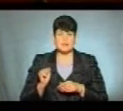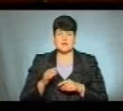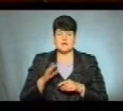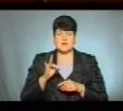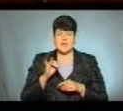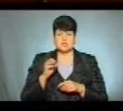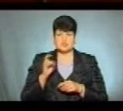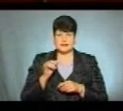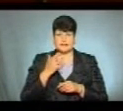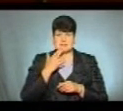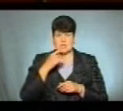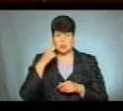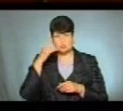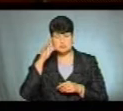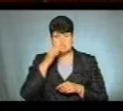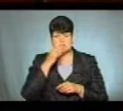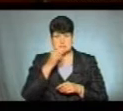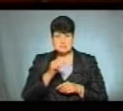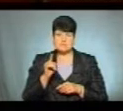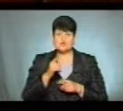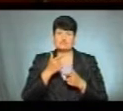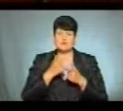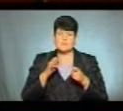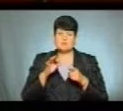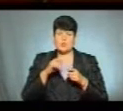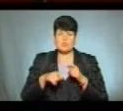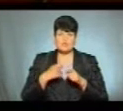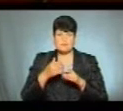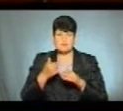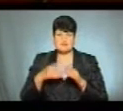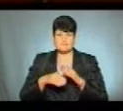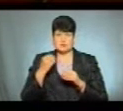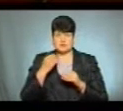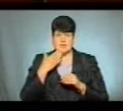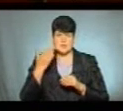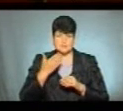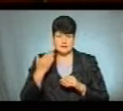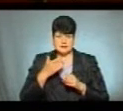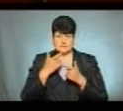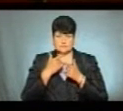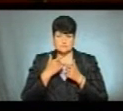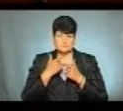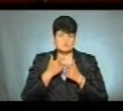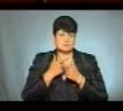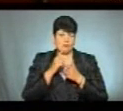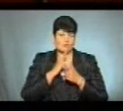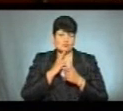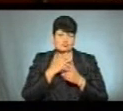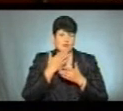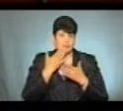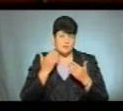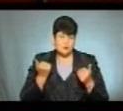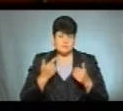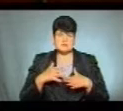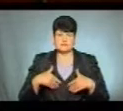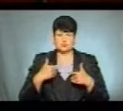Нацполіції області Сергій Крета повідомив, що інформації про порушення передвиборчої агітації в поліції поки що немає. Ми звернулися